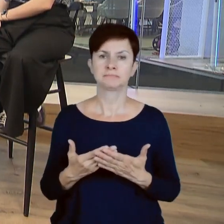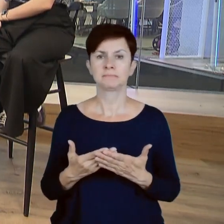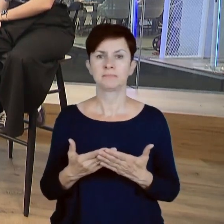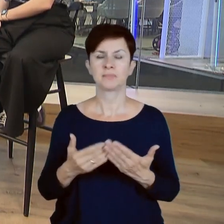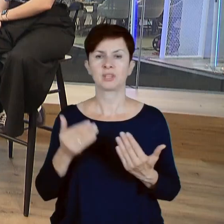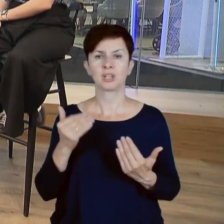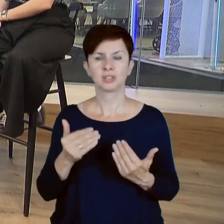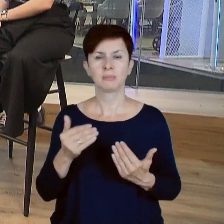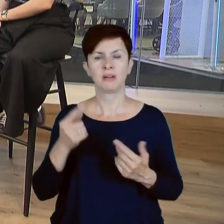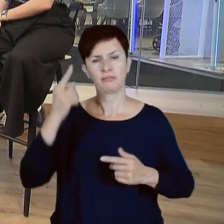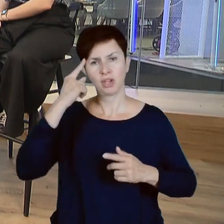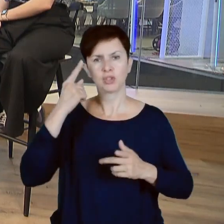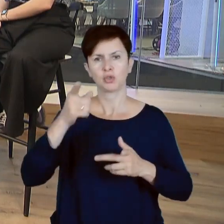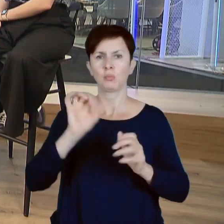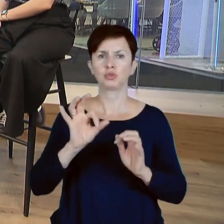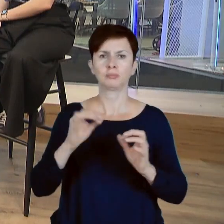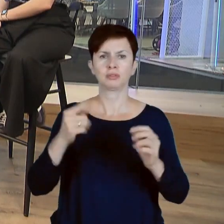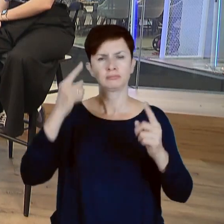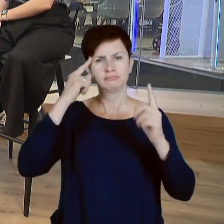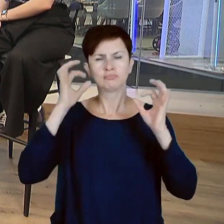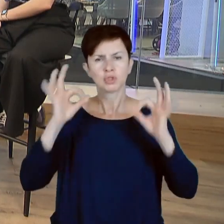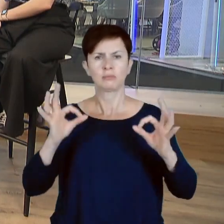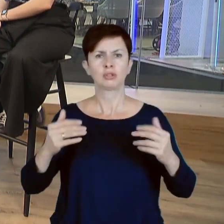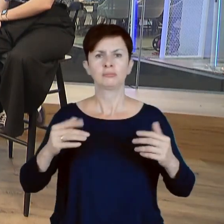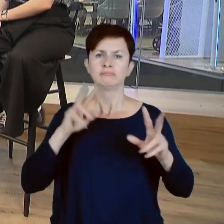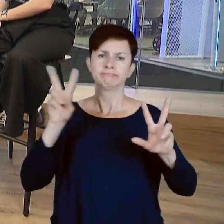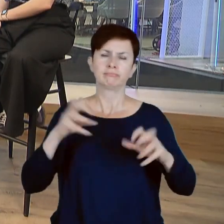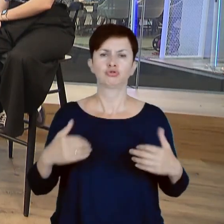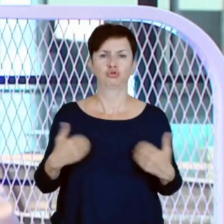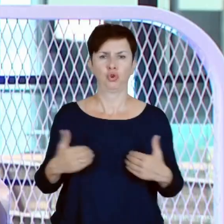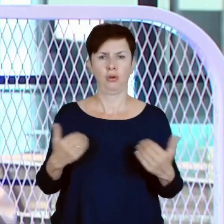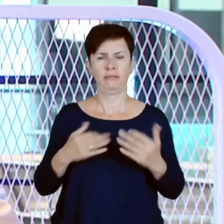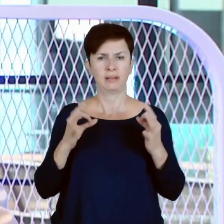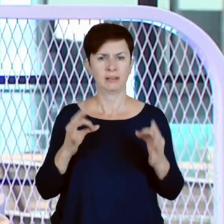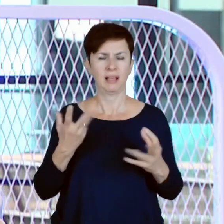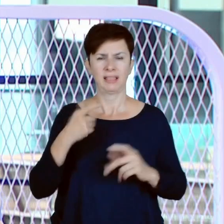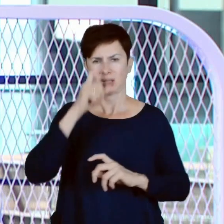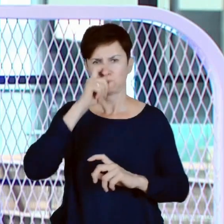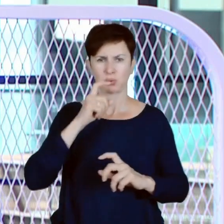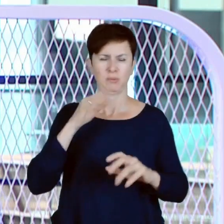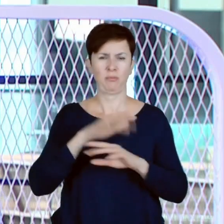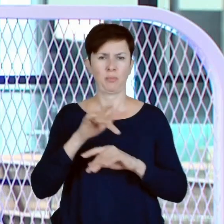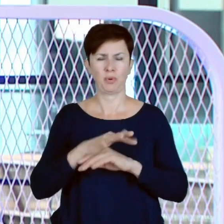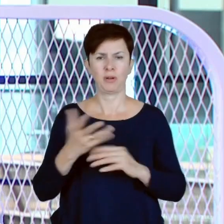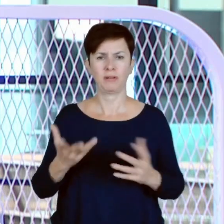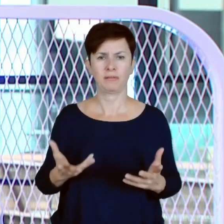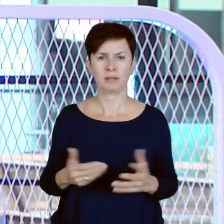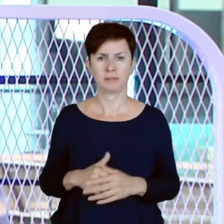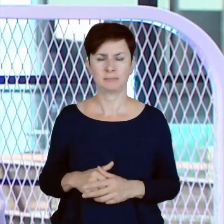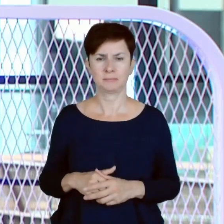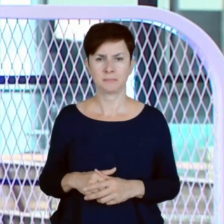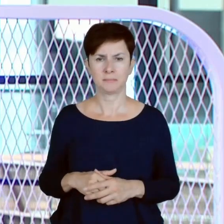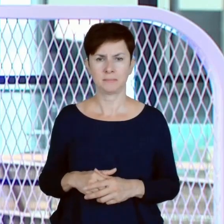i wspierające dla młodzieży i dorosłych. Alku, widziałam, że chcesz coś powiedzieć. Czy oddajemy głos Zuzie i będzie pytać? Tak.